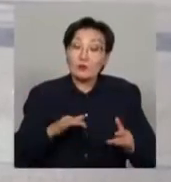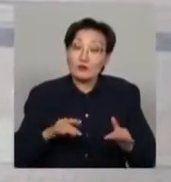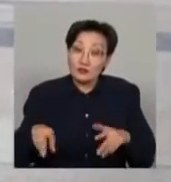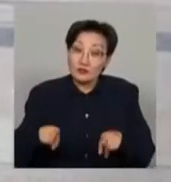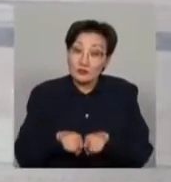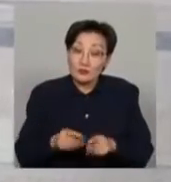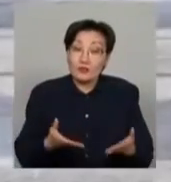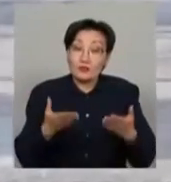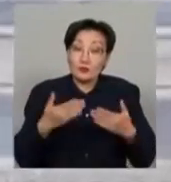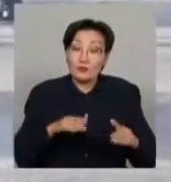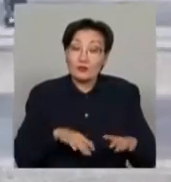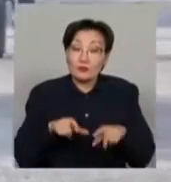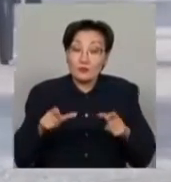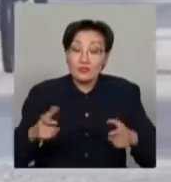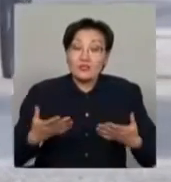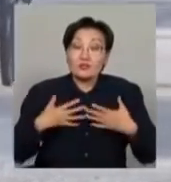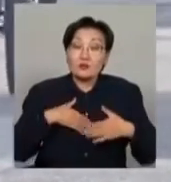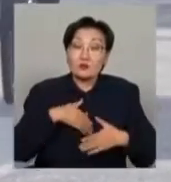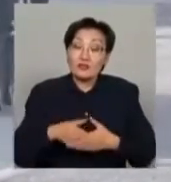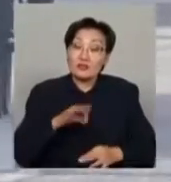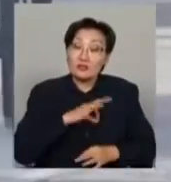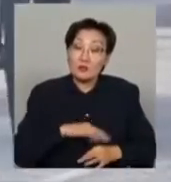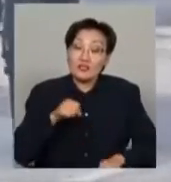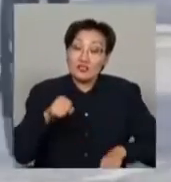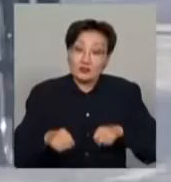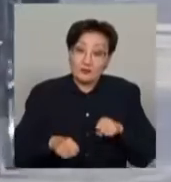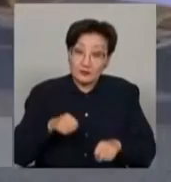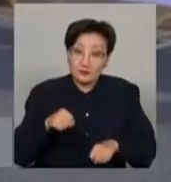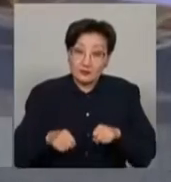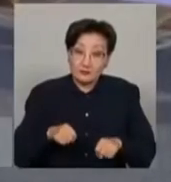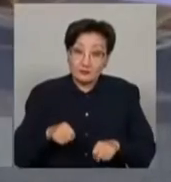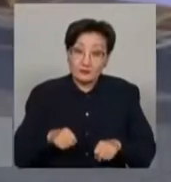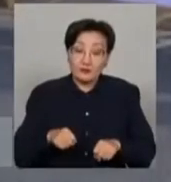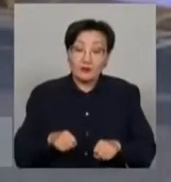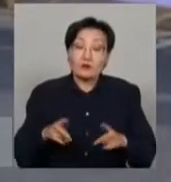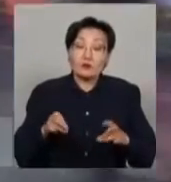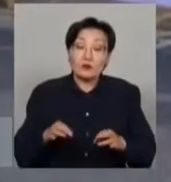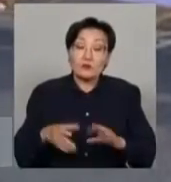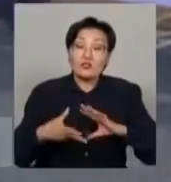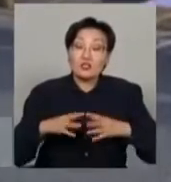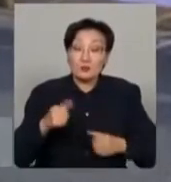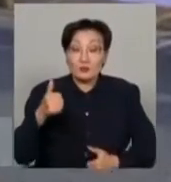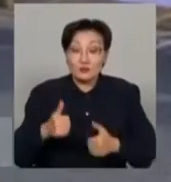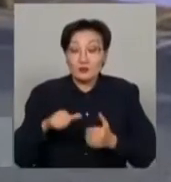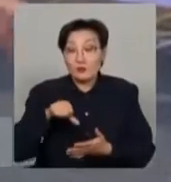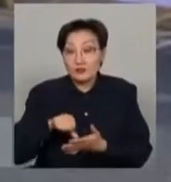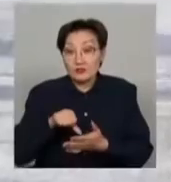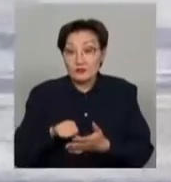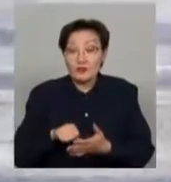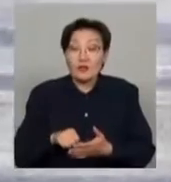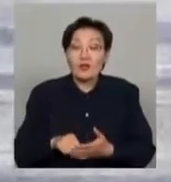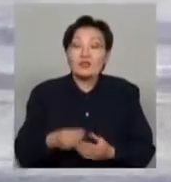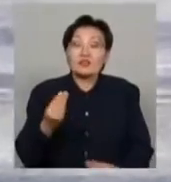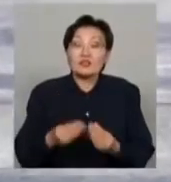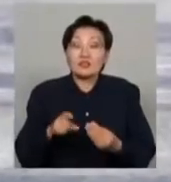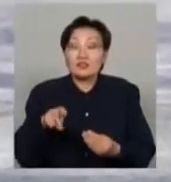также призвали горожан к активному использованию двухколесного экологичного транспорта. Но по итогам состязания участники сыграли в